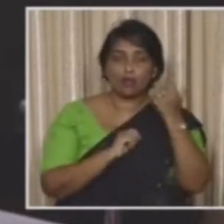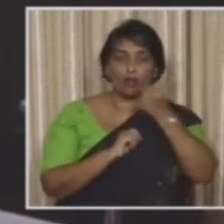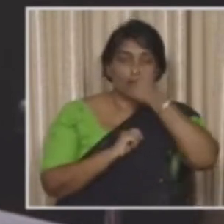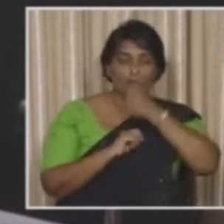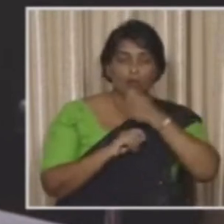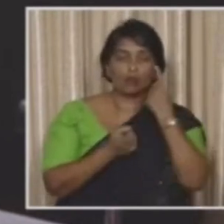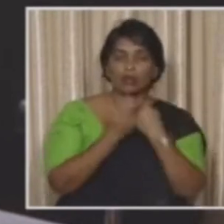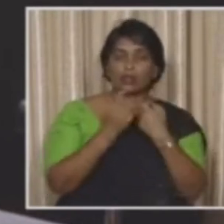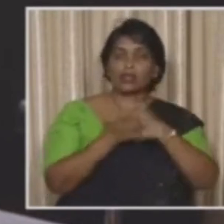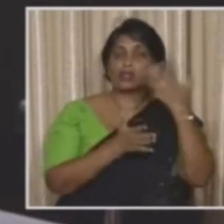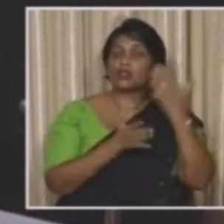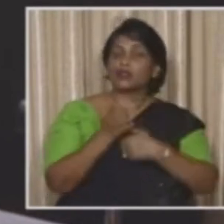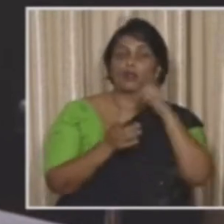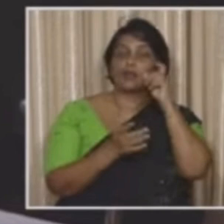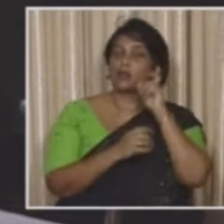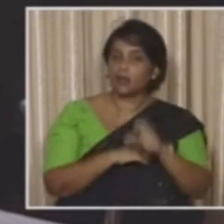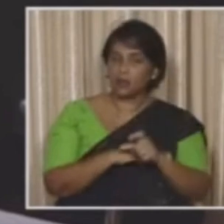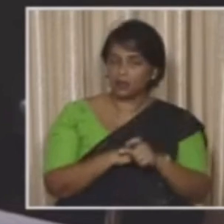පිළිබඳ පරීක්ෂණ වාර්තාව හොයලා බලන්න